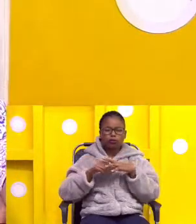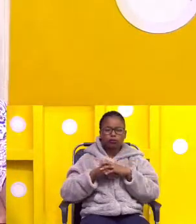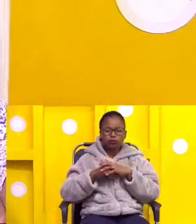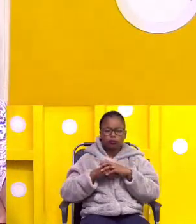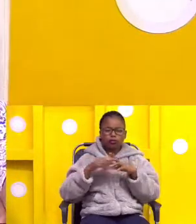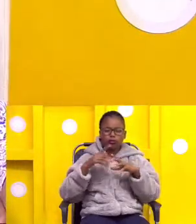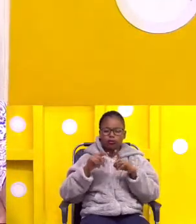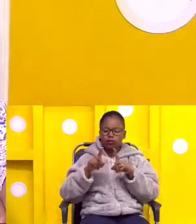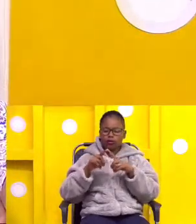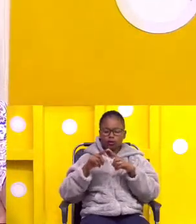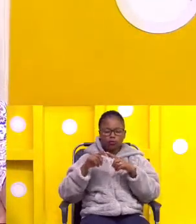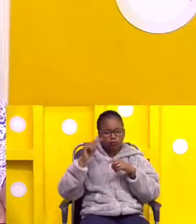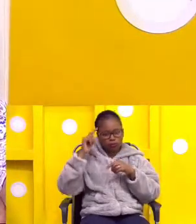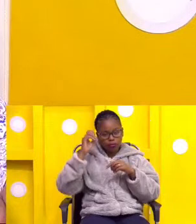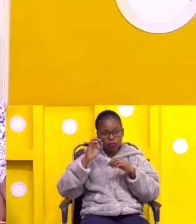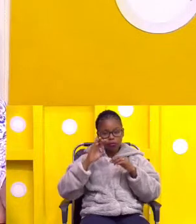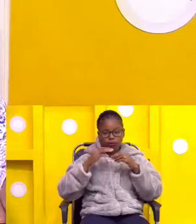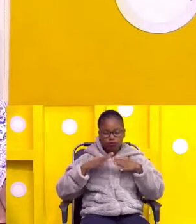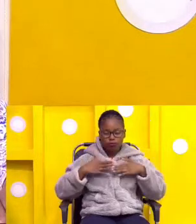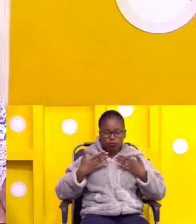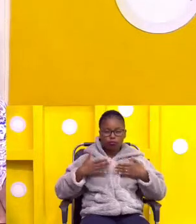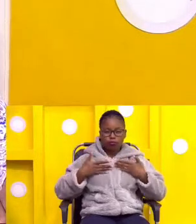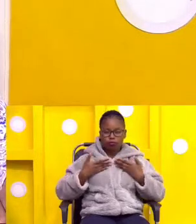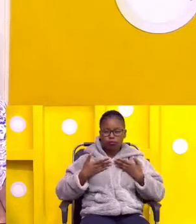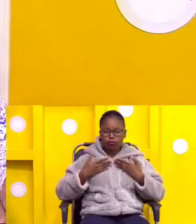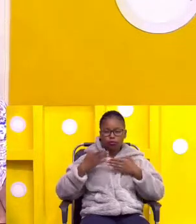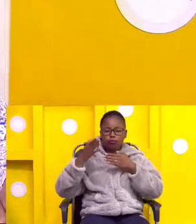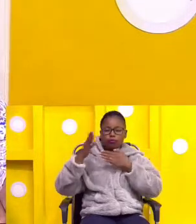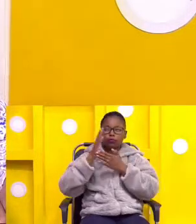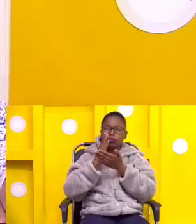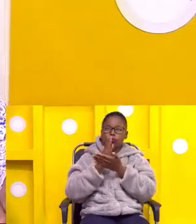o magikeno na Ngai witu ni Ngai